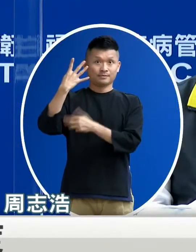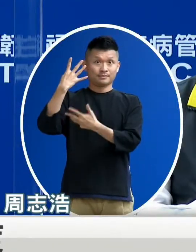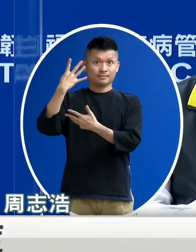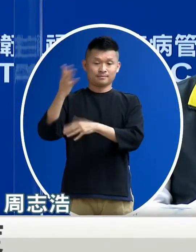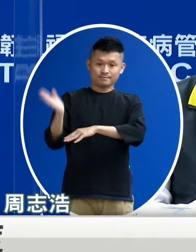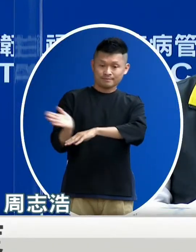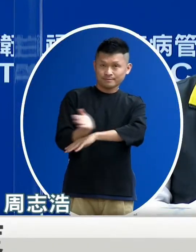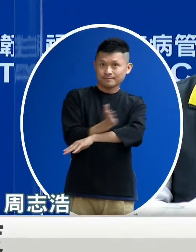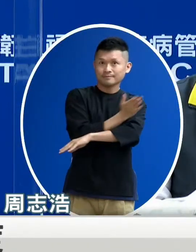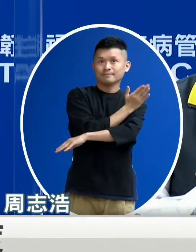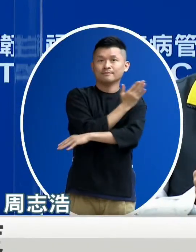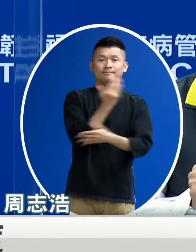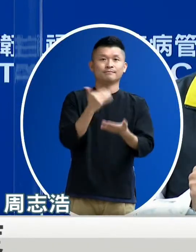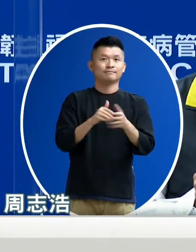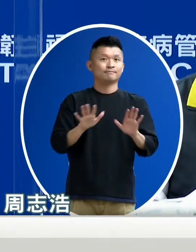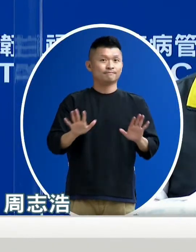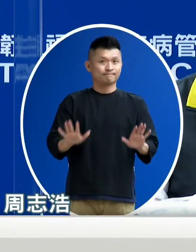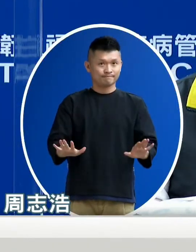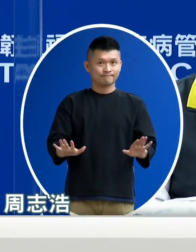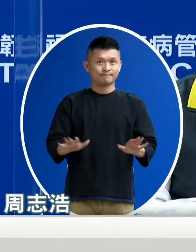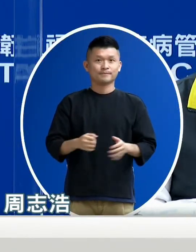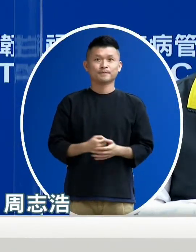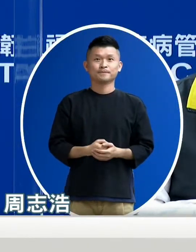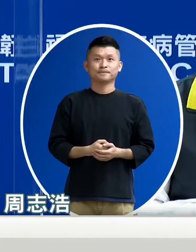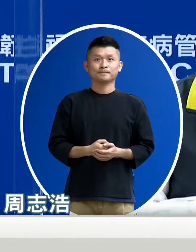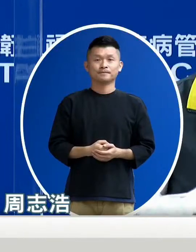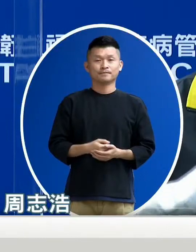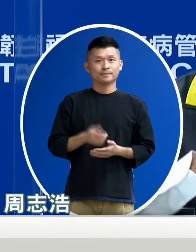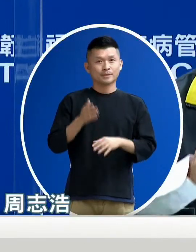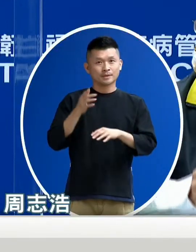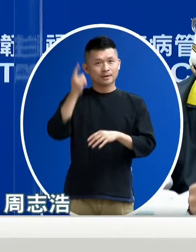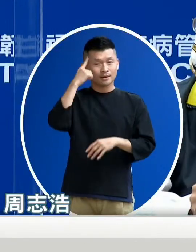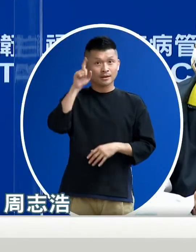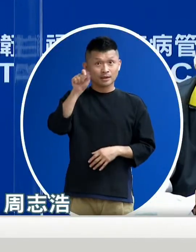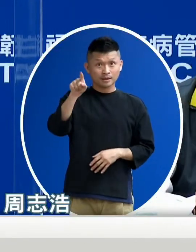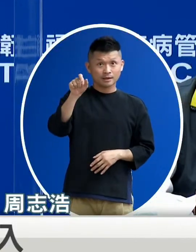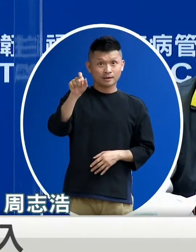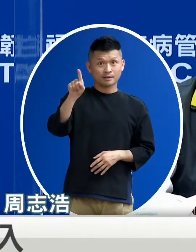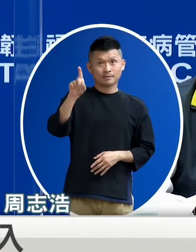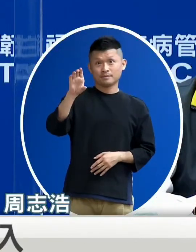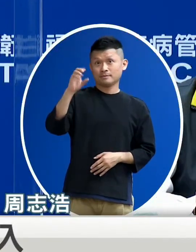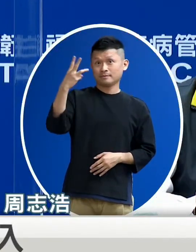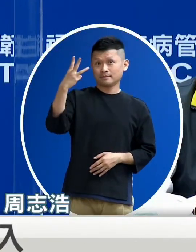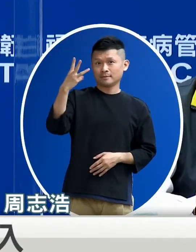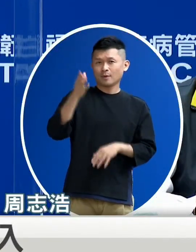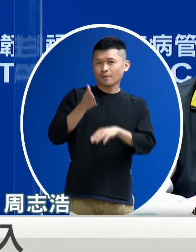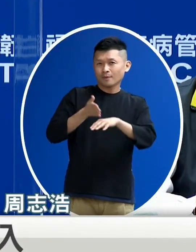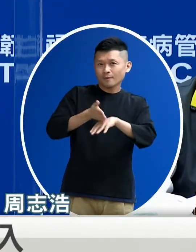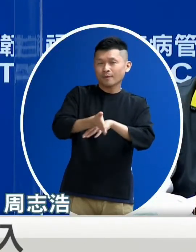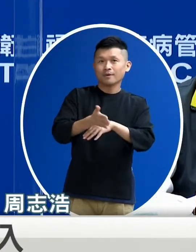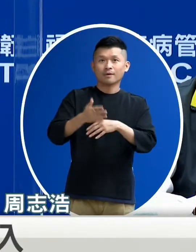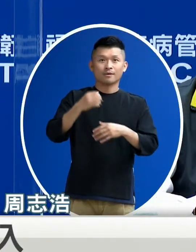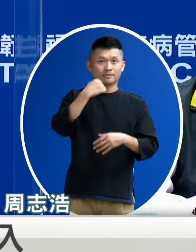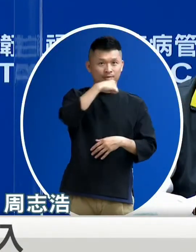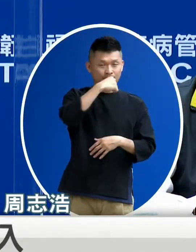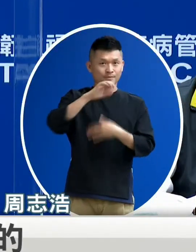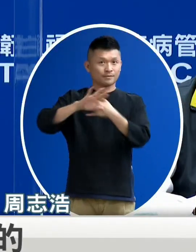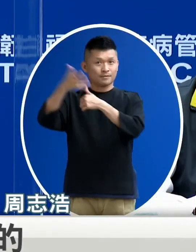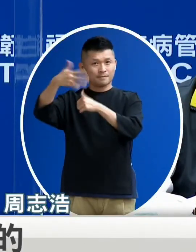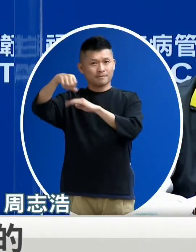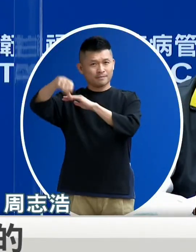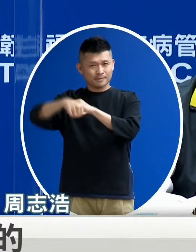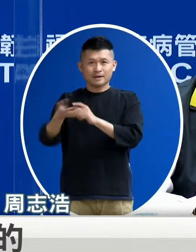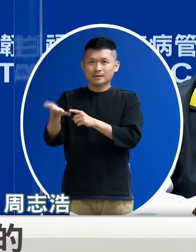4月8号以来，我们再度回为193天之后，那我们的本土、境外与入死亡病